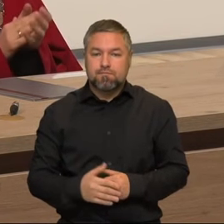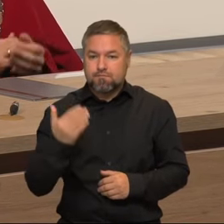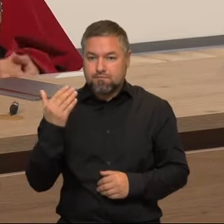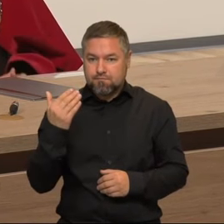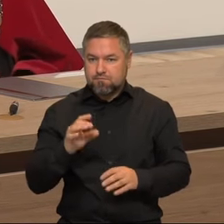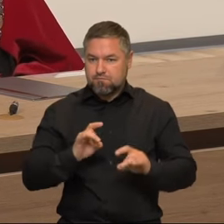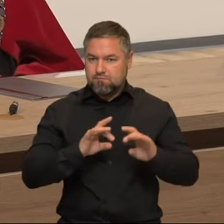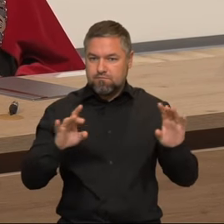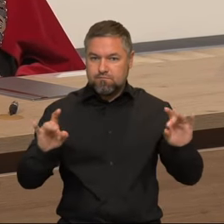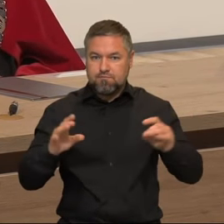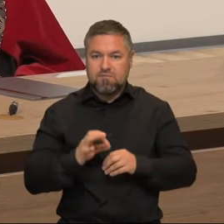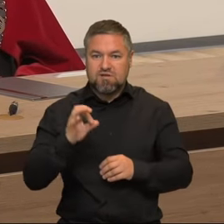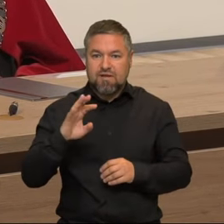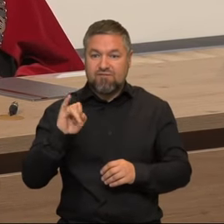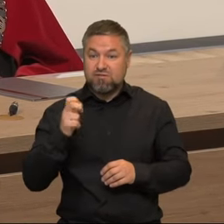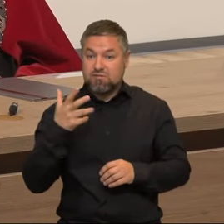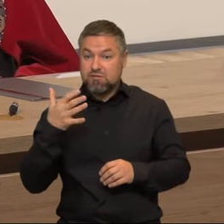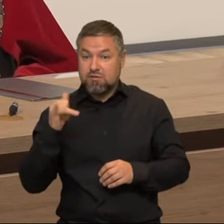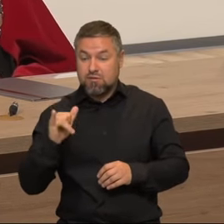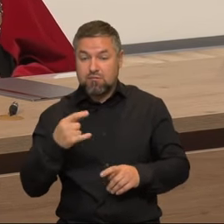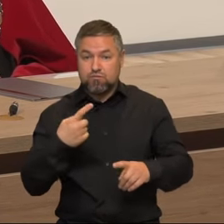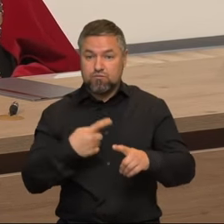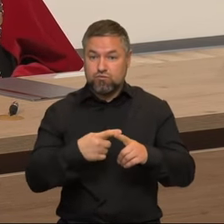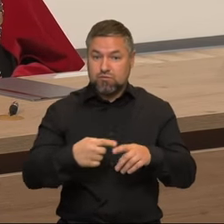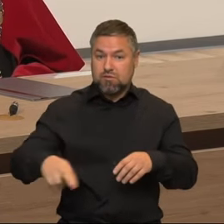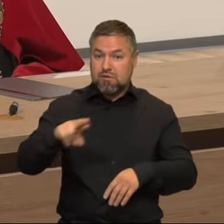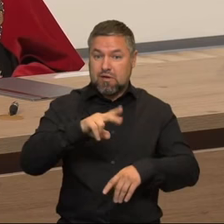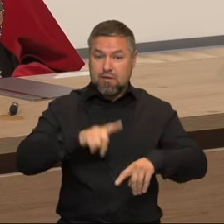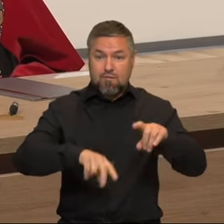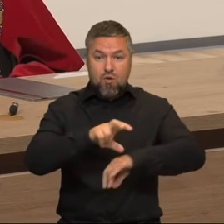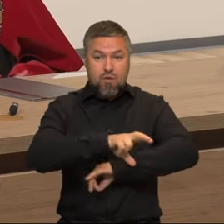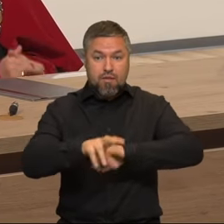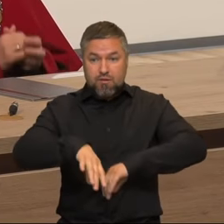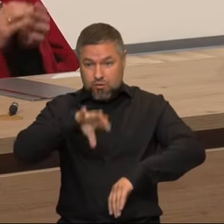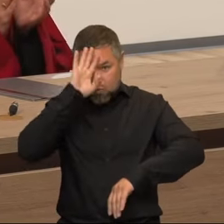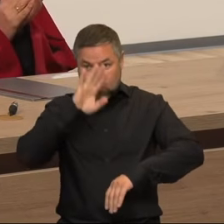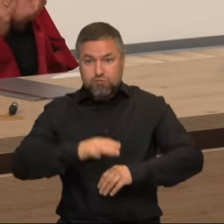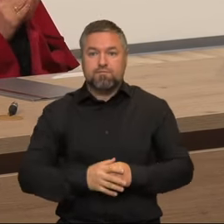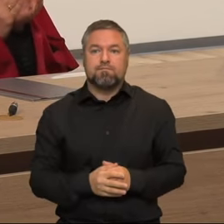Witam pana profesora Jacka Sawickiego, członka Rady Politechniki Łódzkiej.